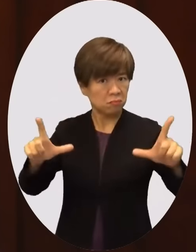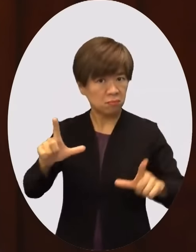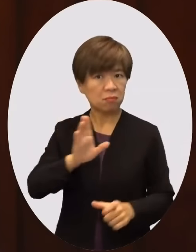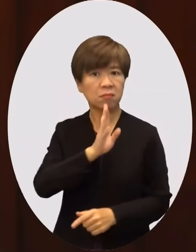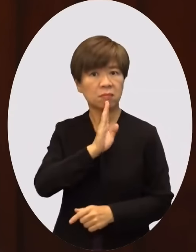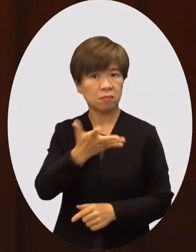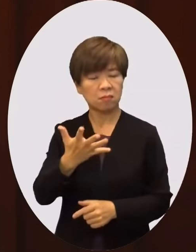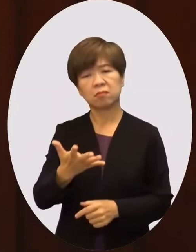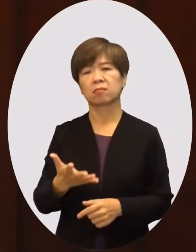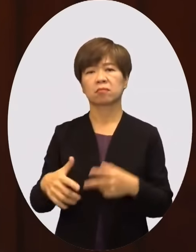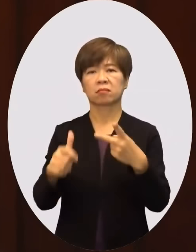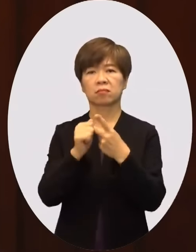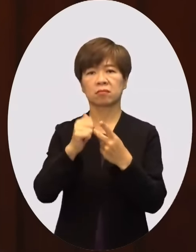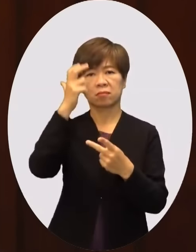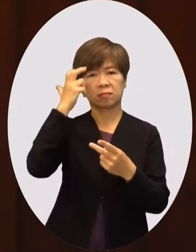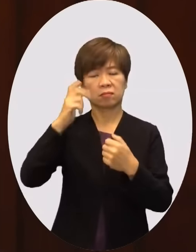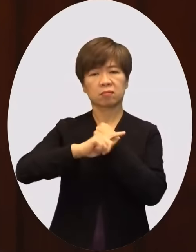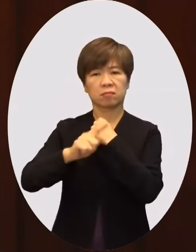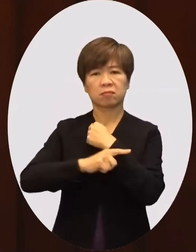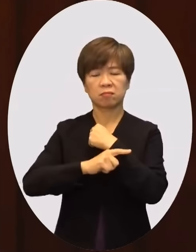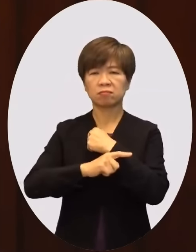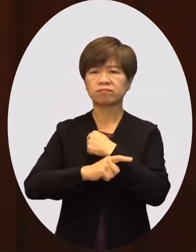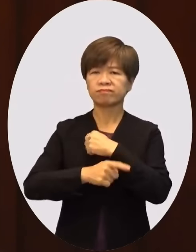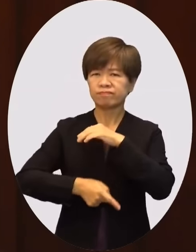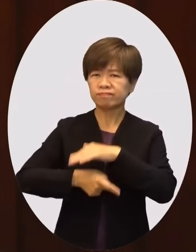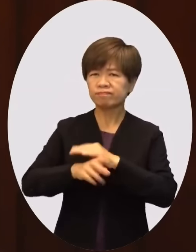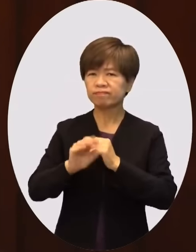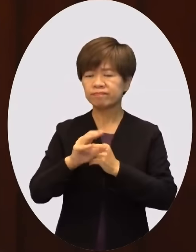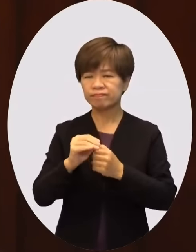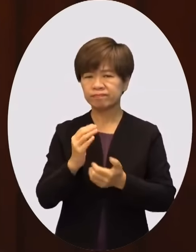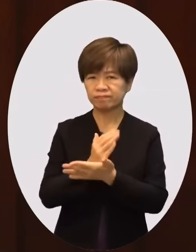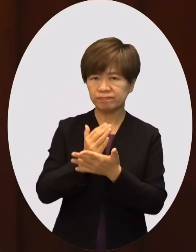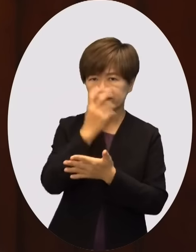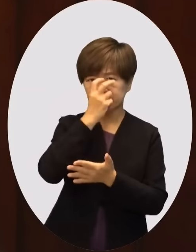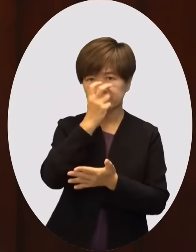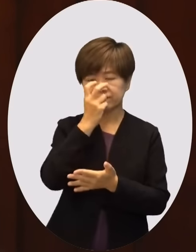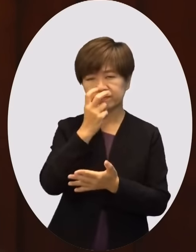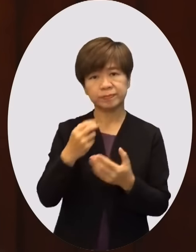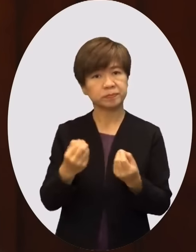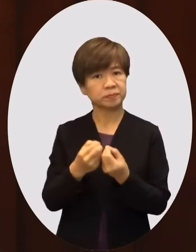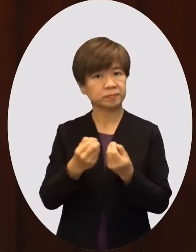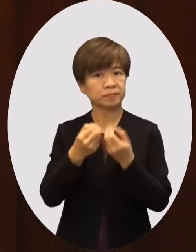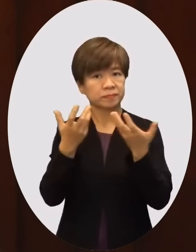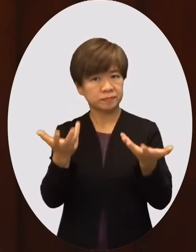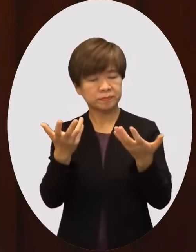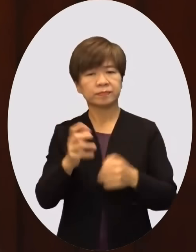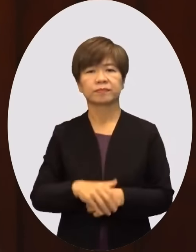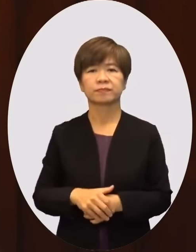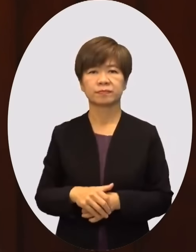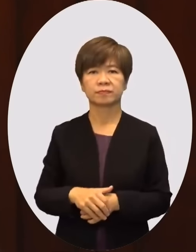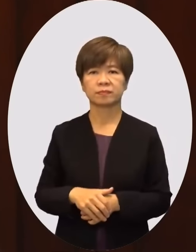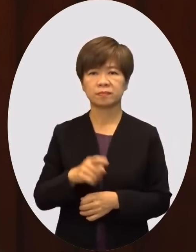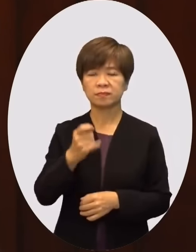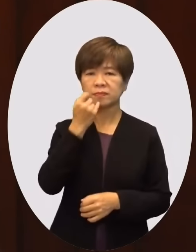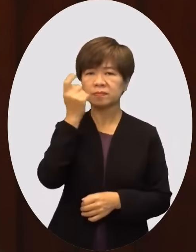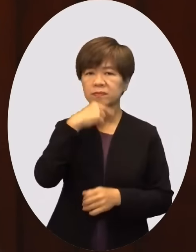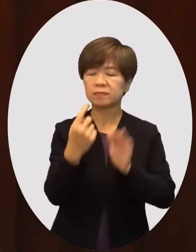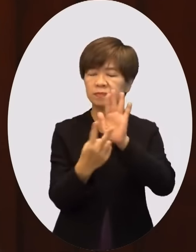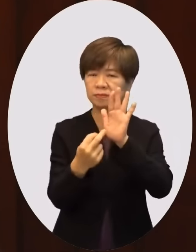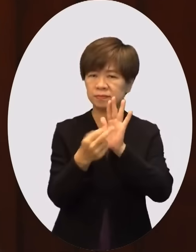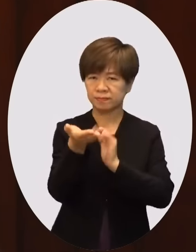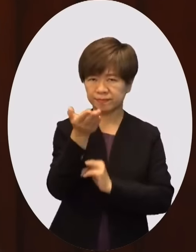那宪法法庭这边的违宪审查权，在这种情况之下又将置于何地呢？那所以这个部分是不是请您再说明一